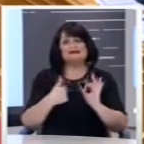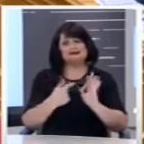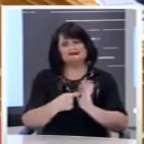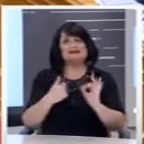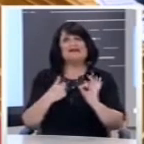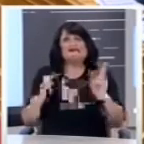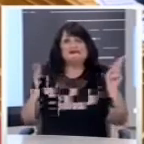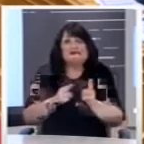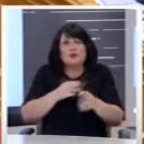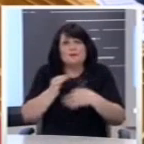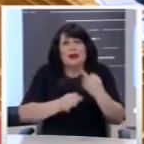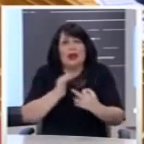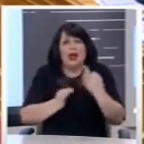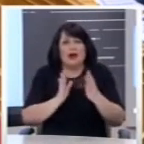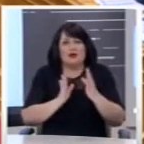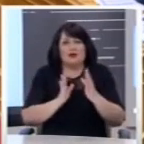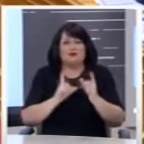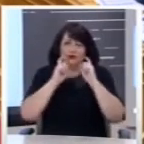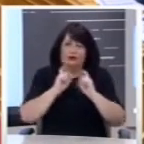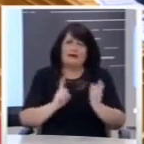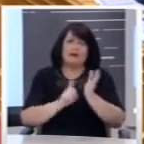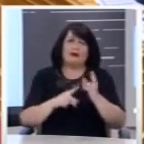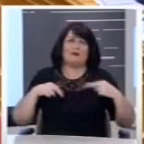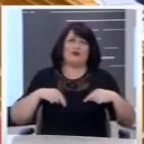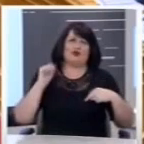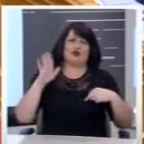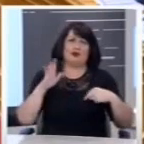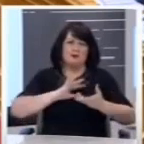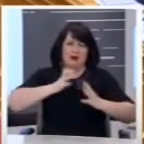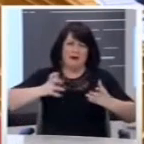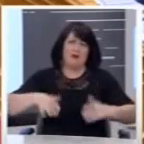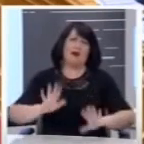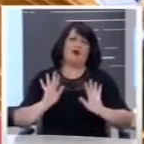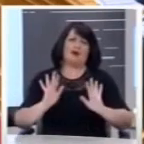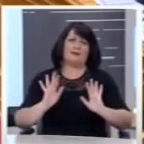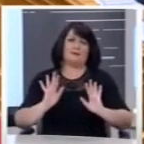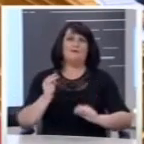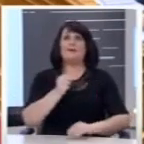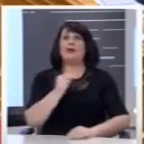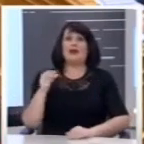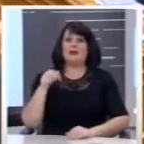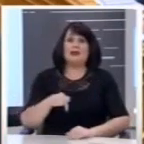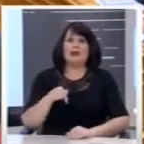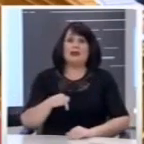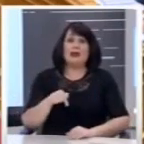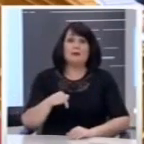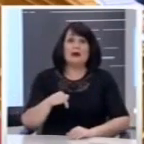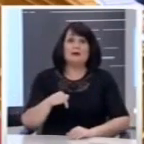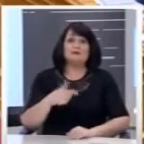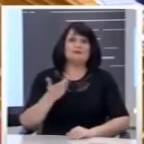λίγο μίλητος, όσο οφείλει να είναι ένας υπουργός εξωτερικών, αλλά αφού έχουμε θέμα του αντικειμένου